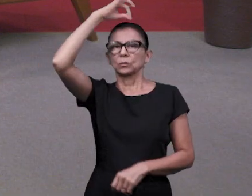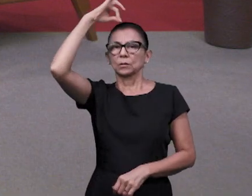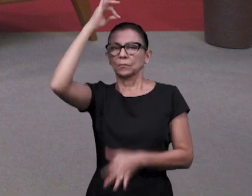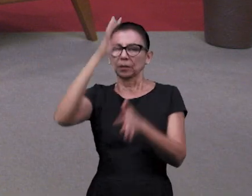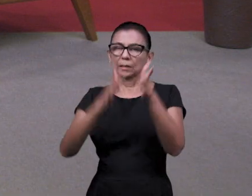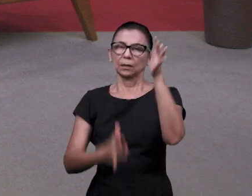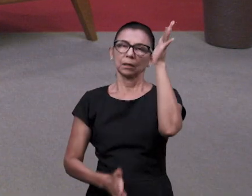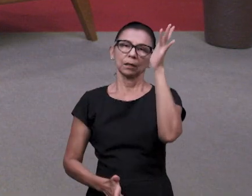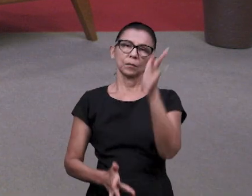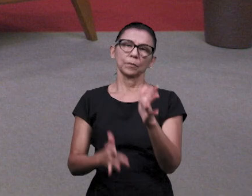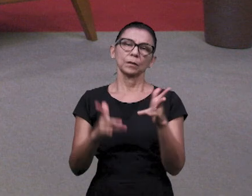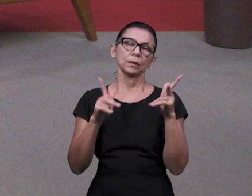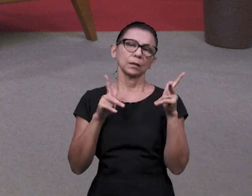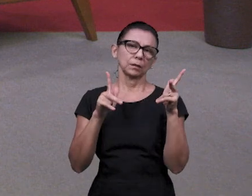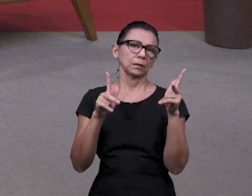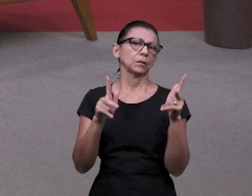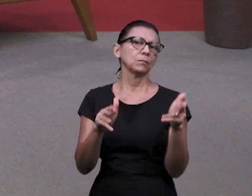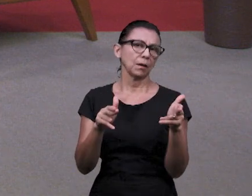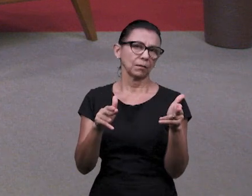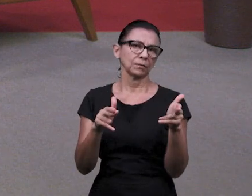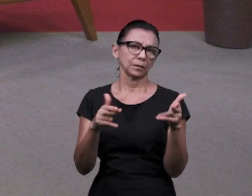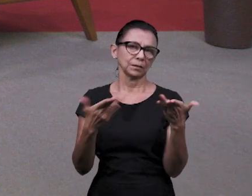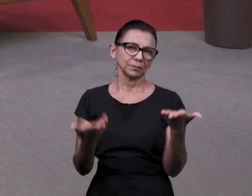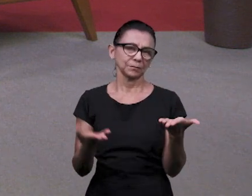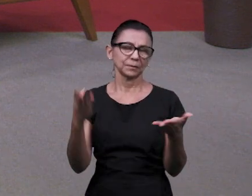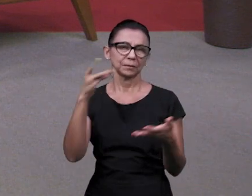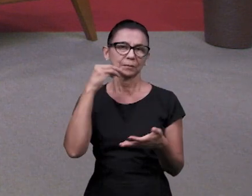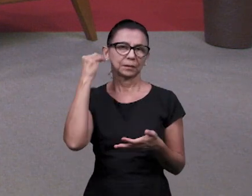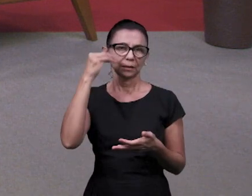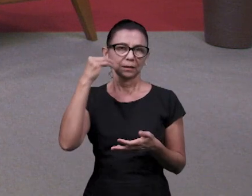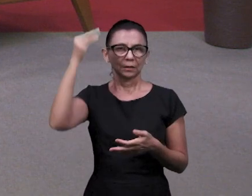été l'expérience de la Pentecôte qui continue,